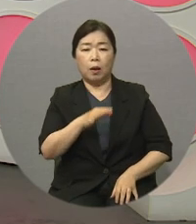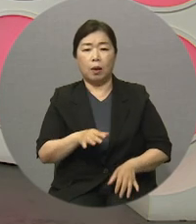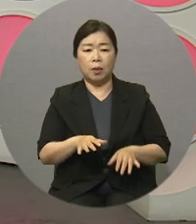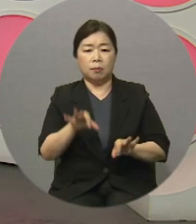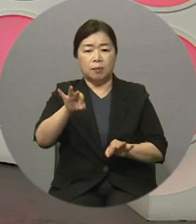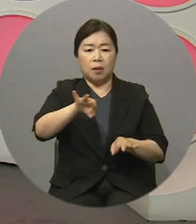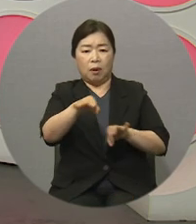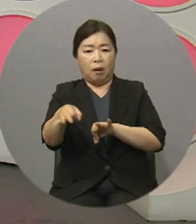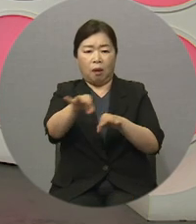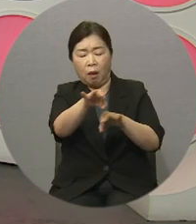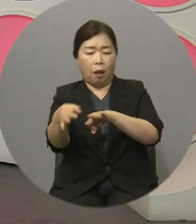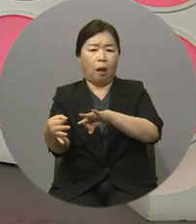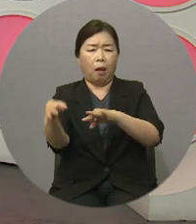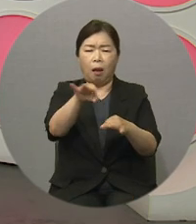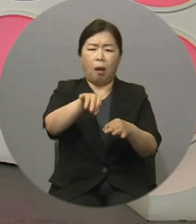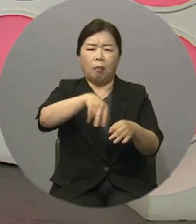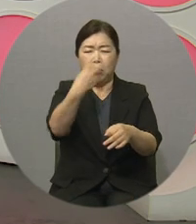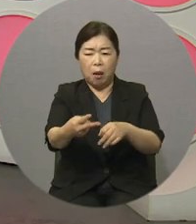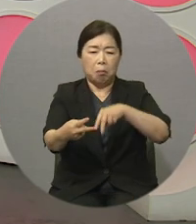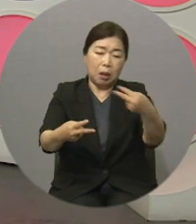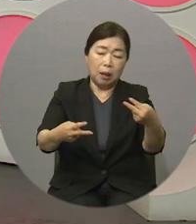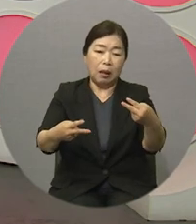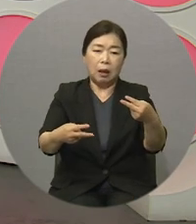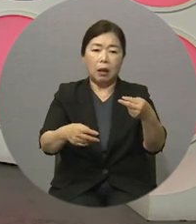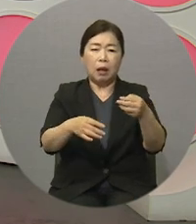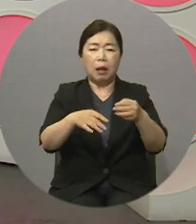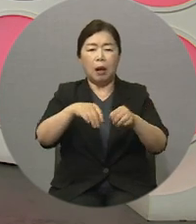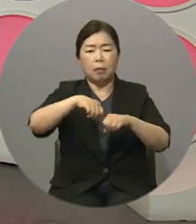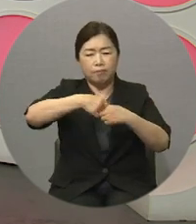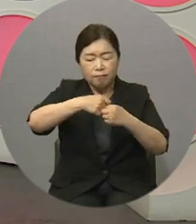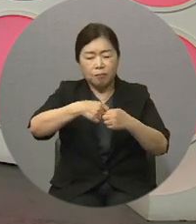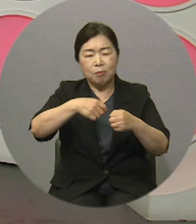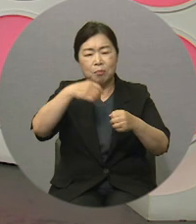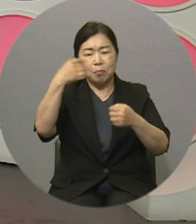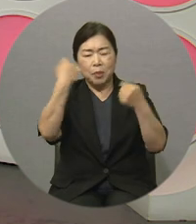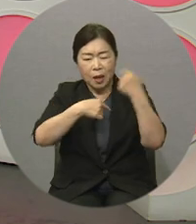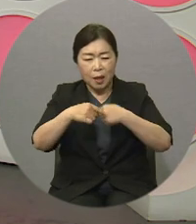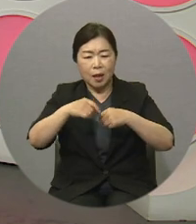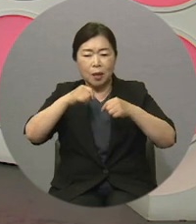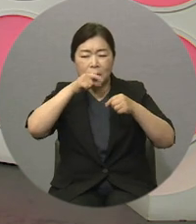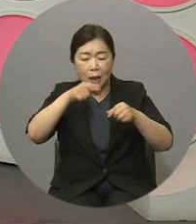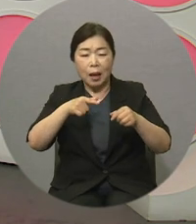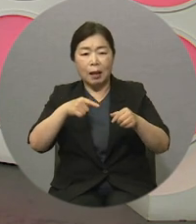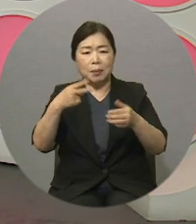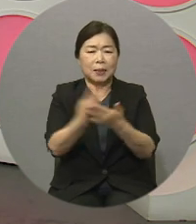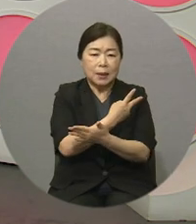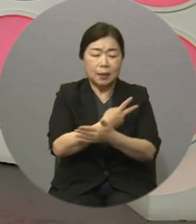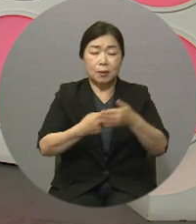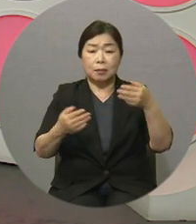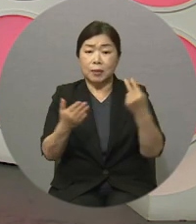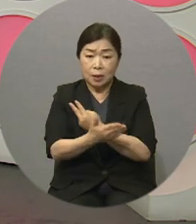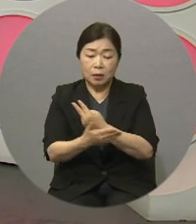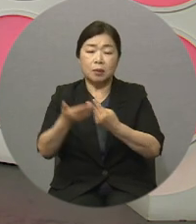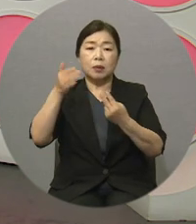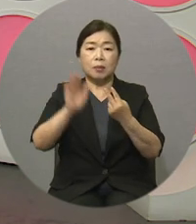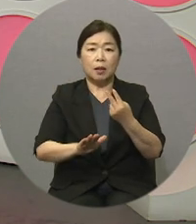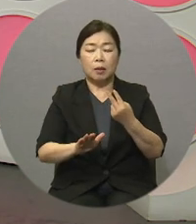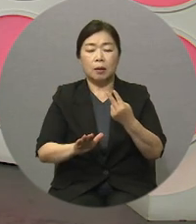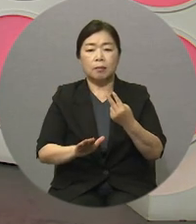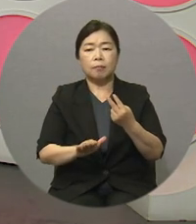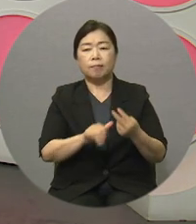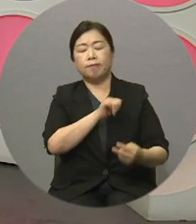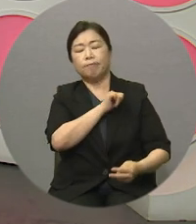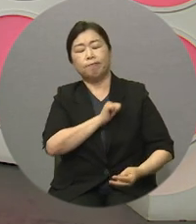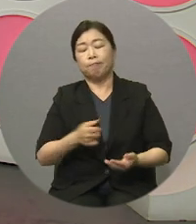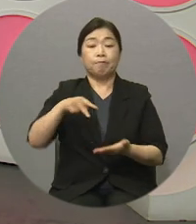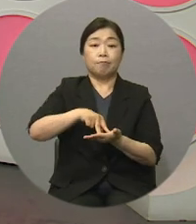어찌나 넘어지는지 무릎과 손바닥이 까지고 바지도 다 헤어졌지만 그래도 언제 그랬냐는